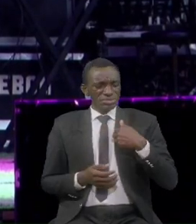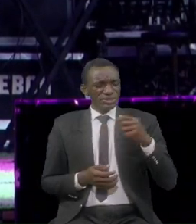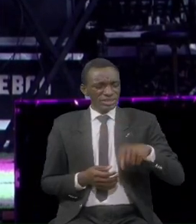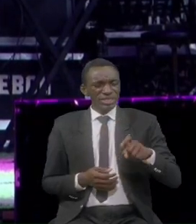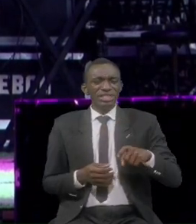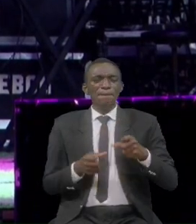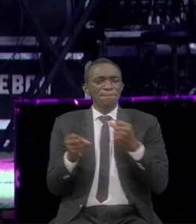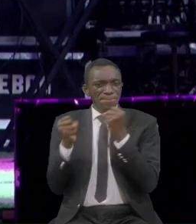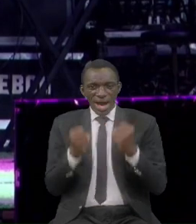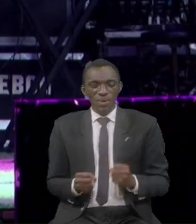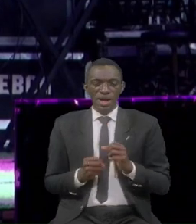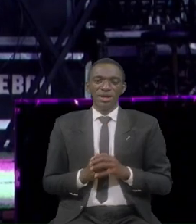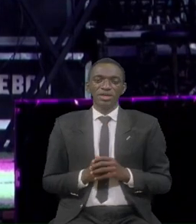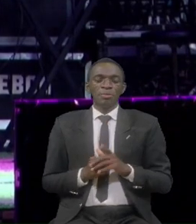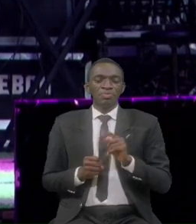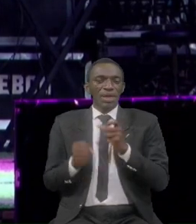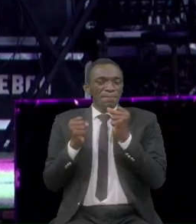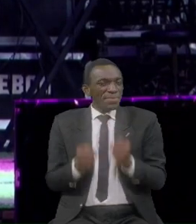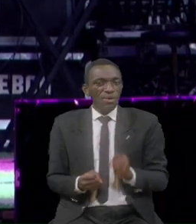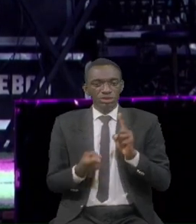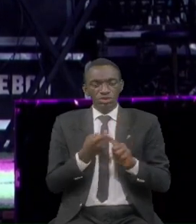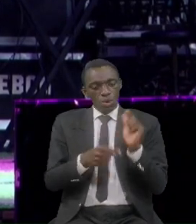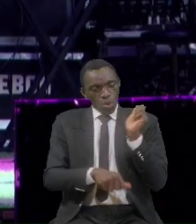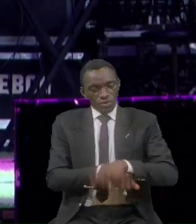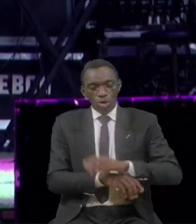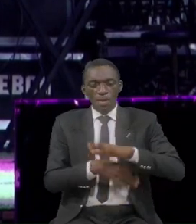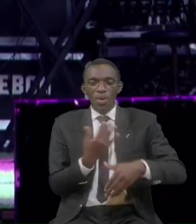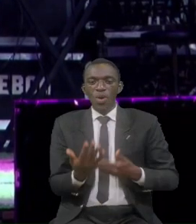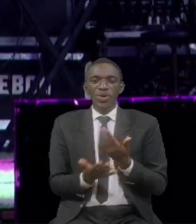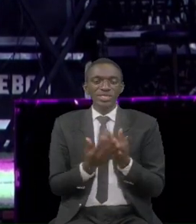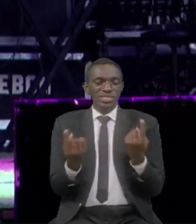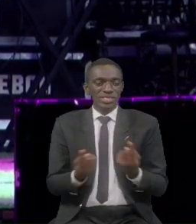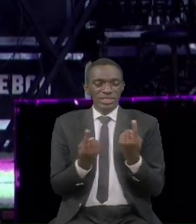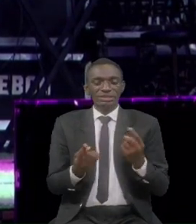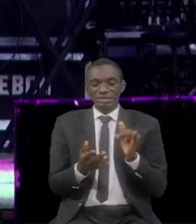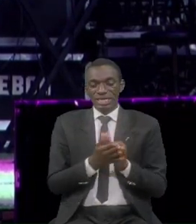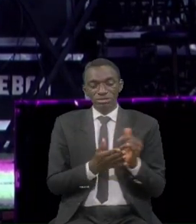to overcome all the sins that Christ has forgiven. Gahom sa